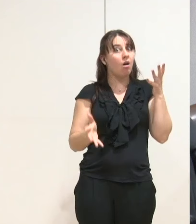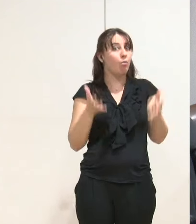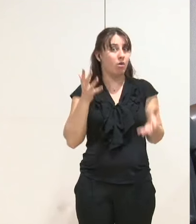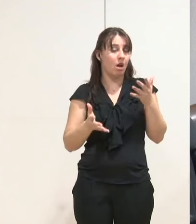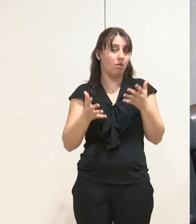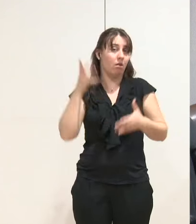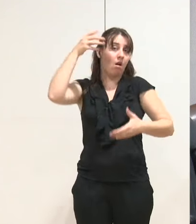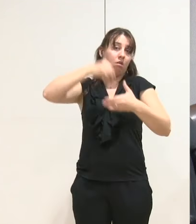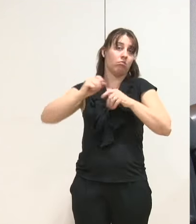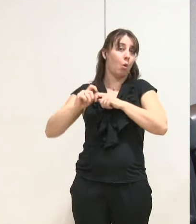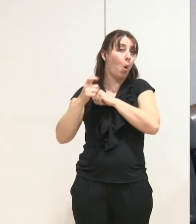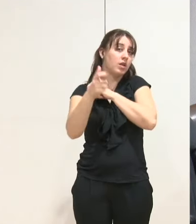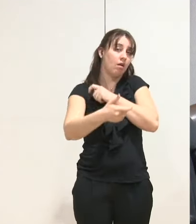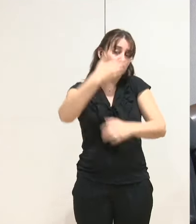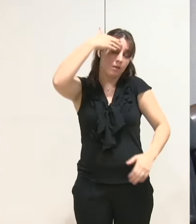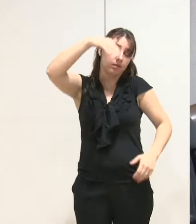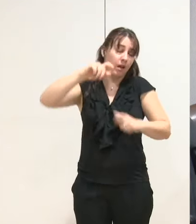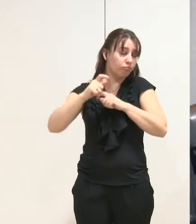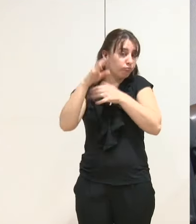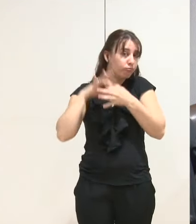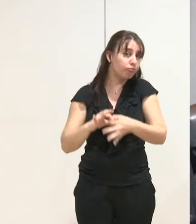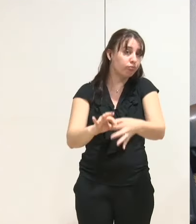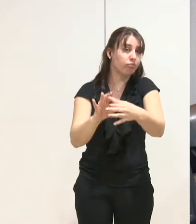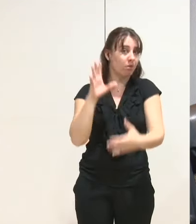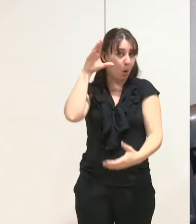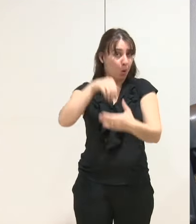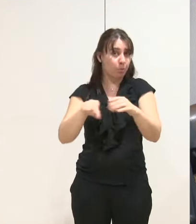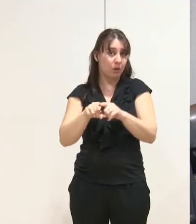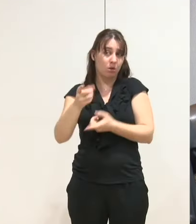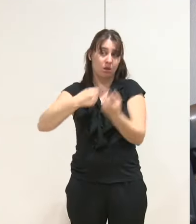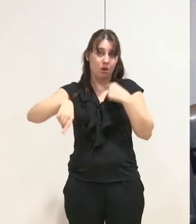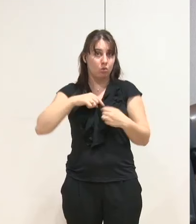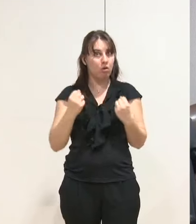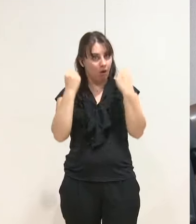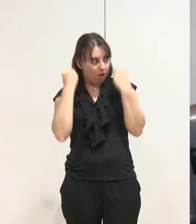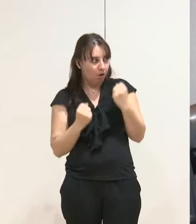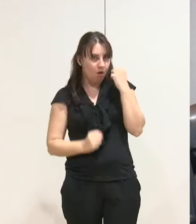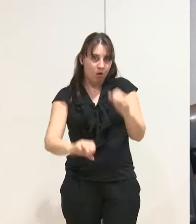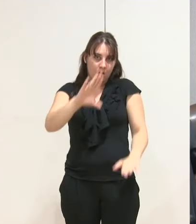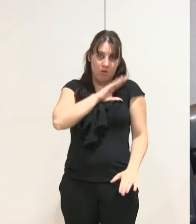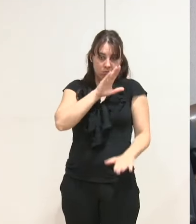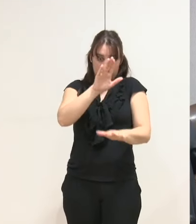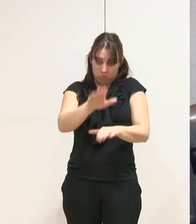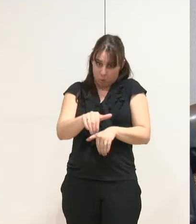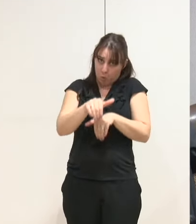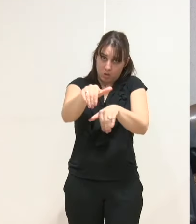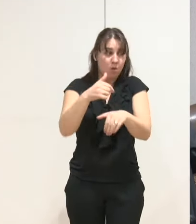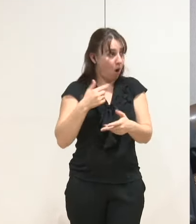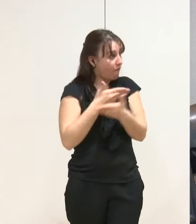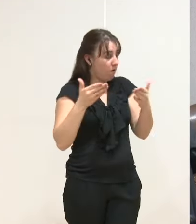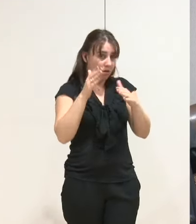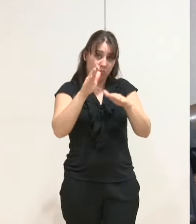conséquences que cela aurait y compris même sur notre capacité à assumer la poursuite je le